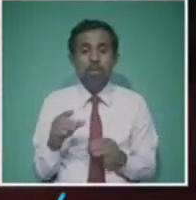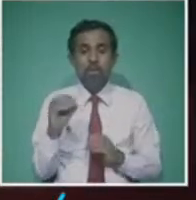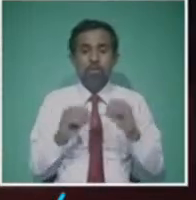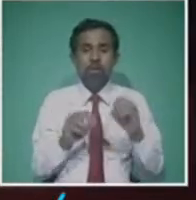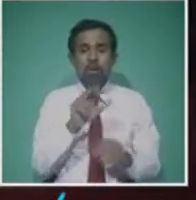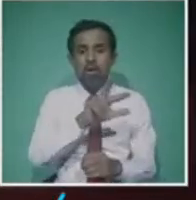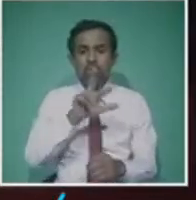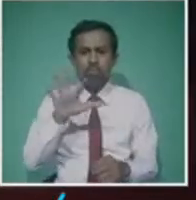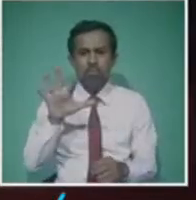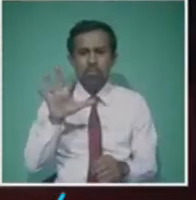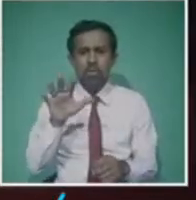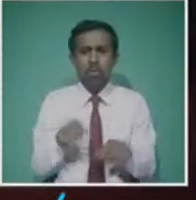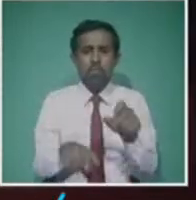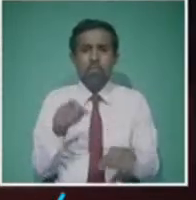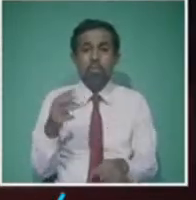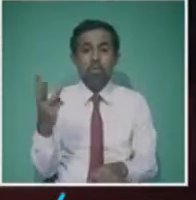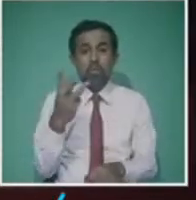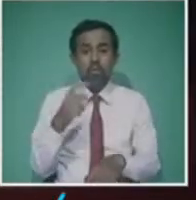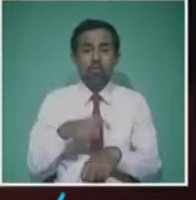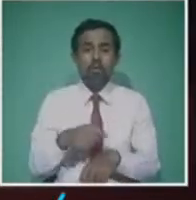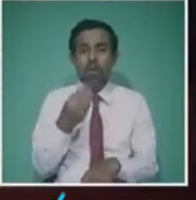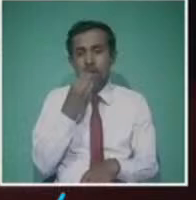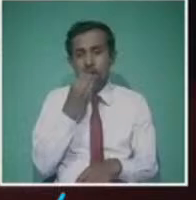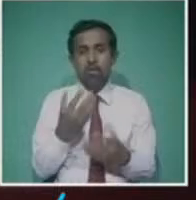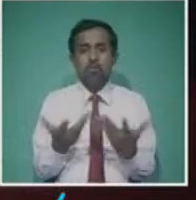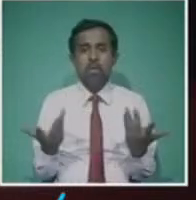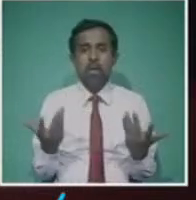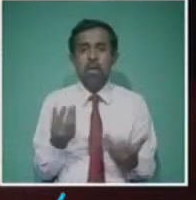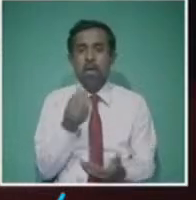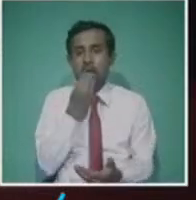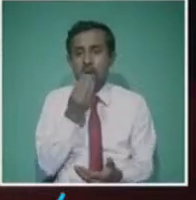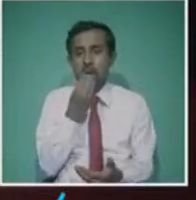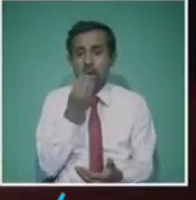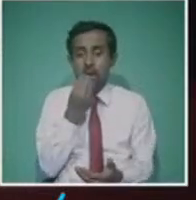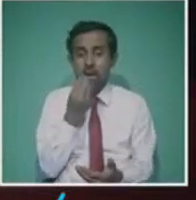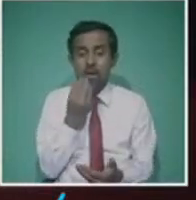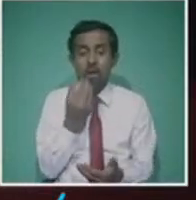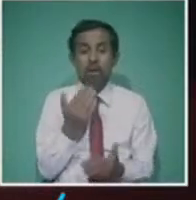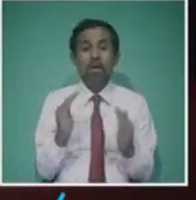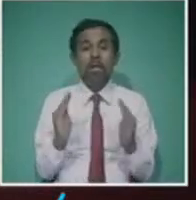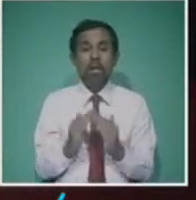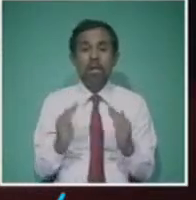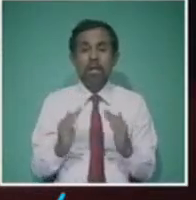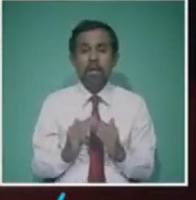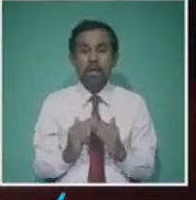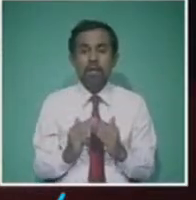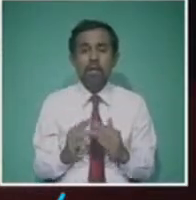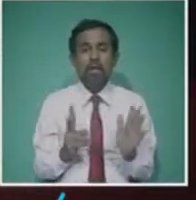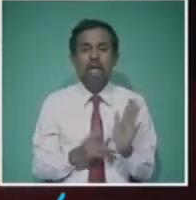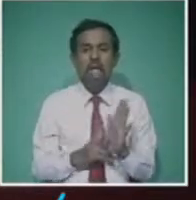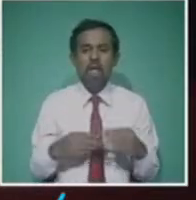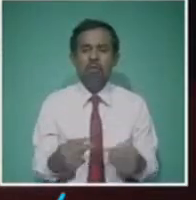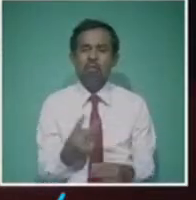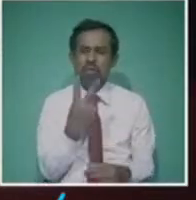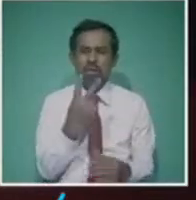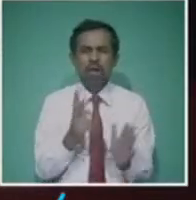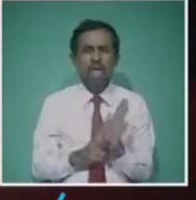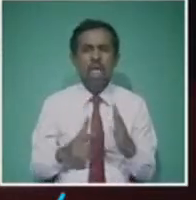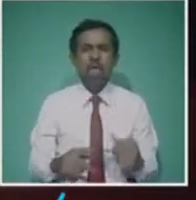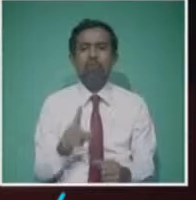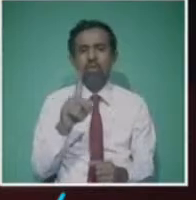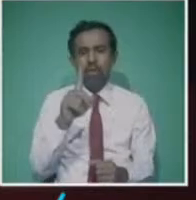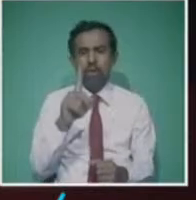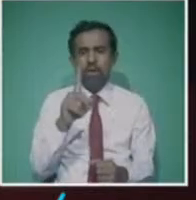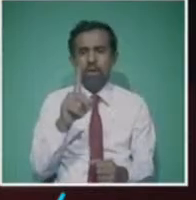185 පණු ජනතාවට දැන් තුන් වේල කන්න බෑ කෑම කන්නේත් හුඟක් ගෙවල් වල එක්ක එළවලු දෙකක් නැත්නම් එකක් එක්ක